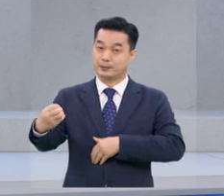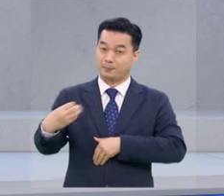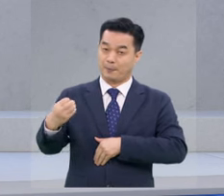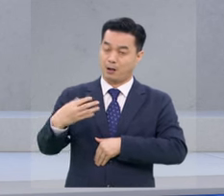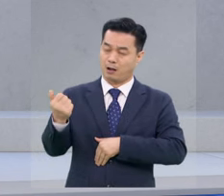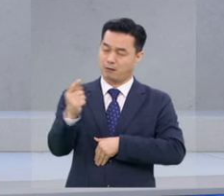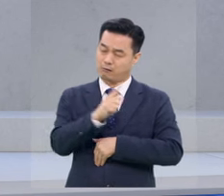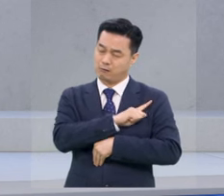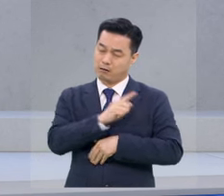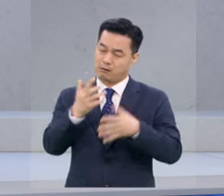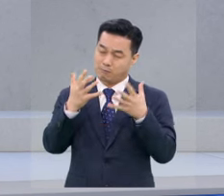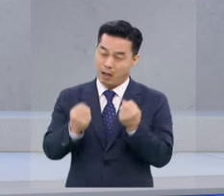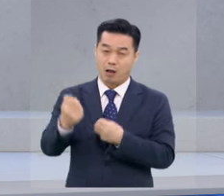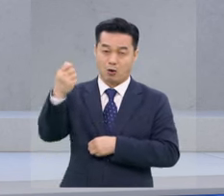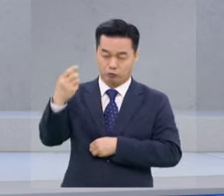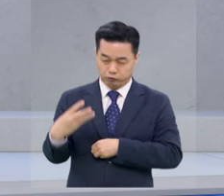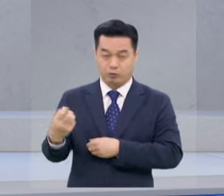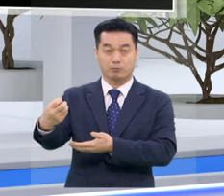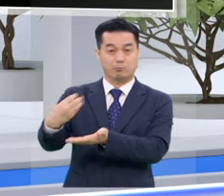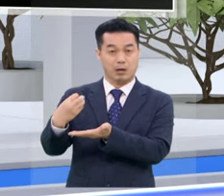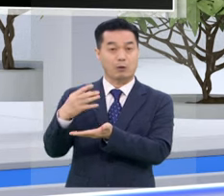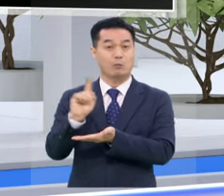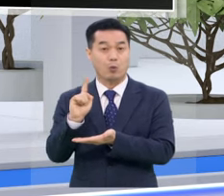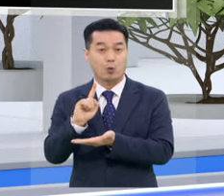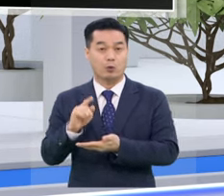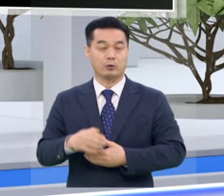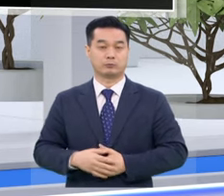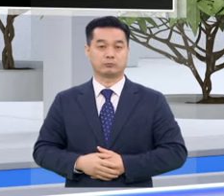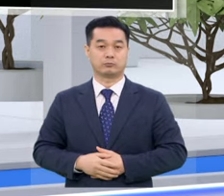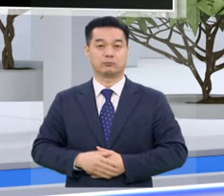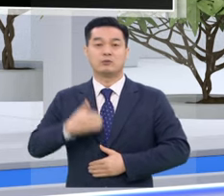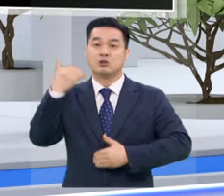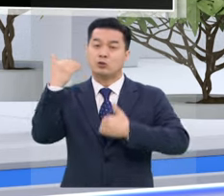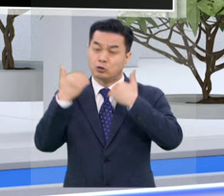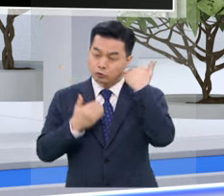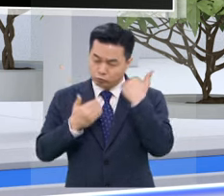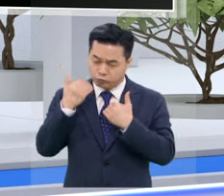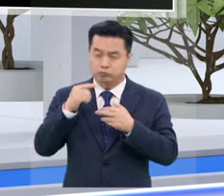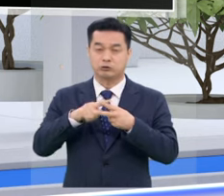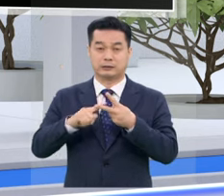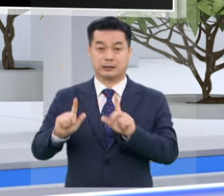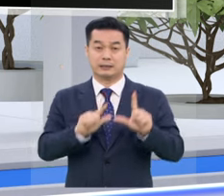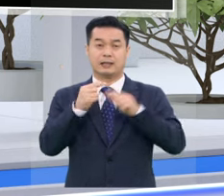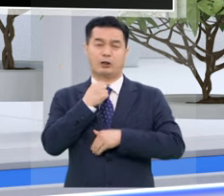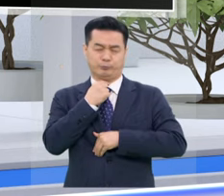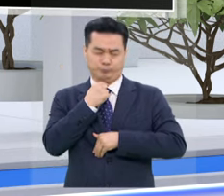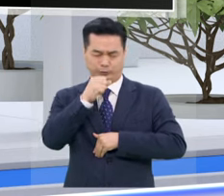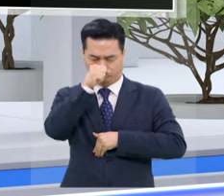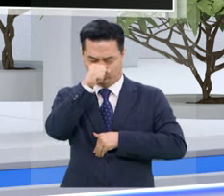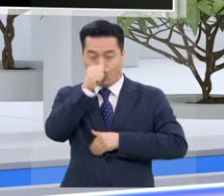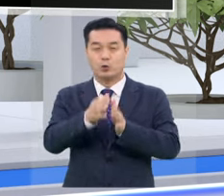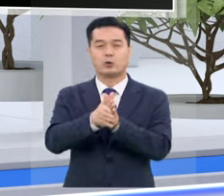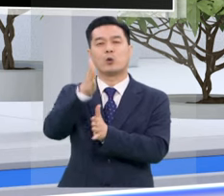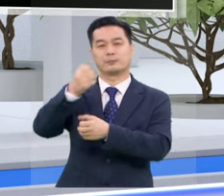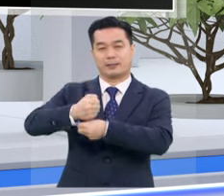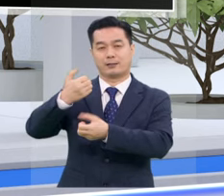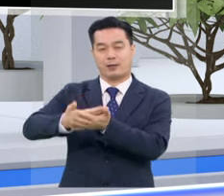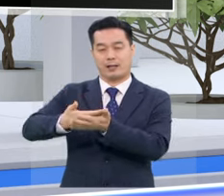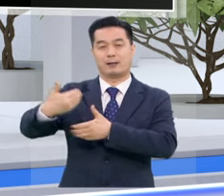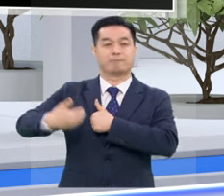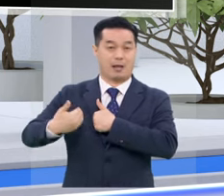많이 하는 얘기가 무엇인지 아십니까 누구나 살고 싶은 품격 있는 도시를 만들어 달라는